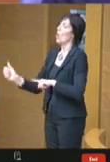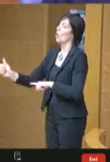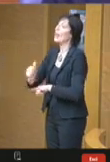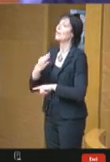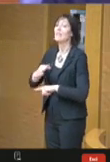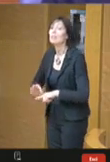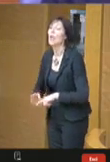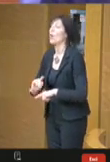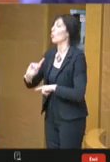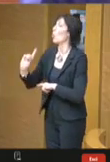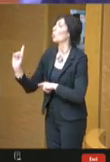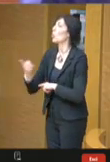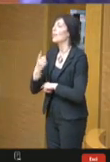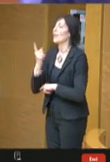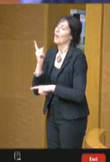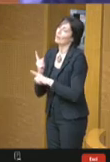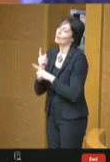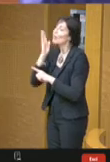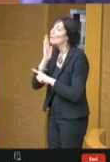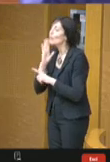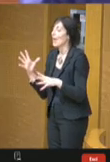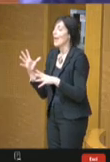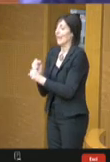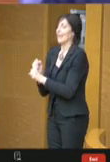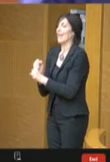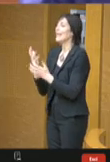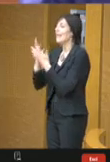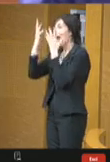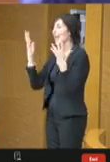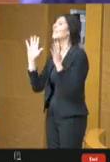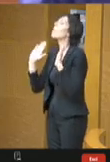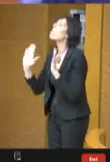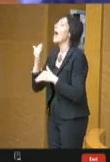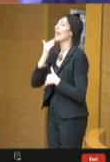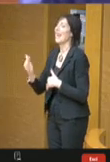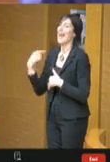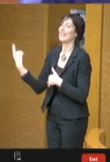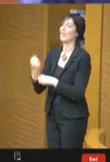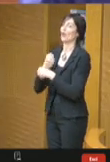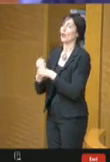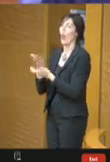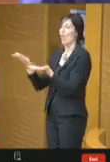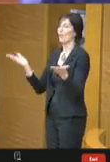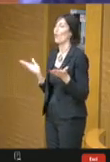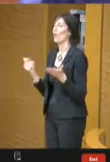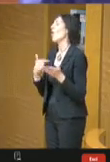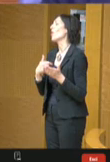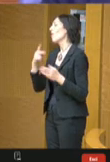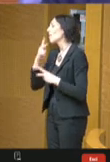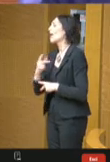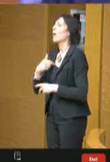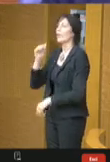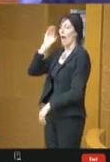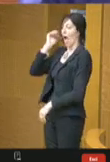di tutti, sintesi, chiarezza, ma grazie per tutto quello che fate. Io davvero sono qui per